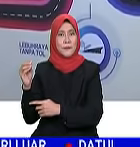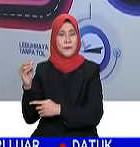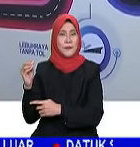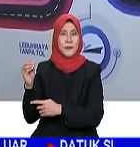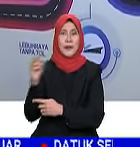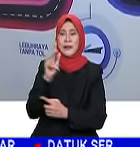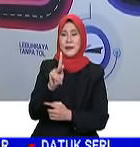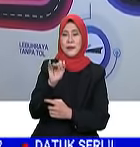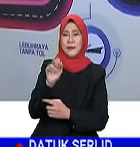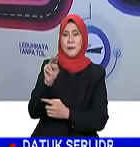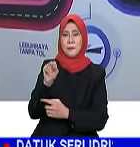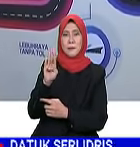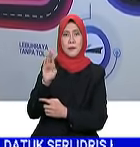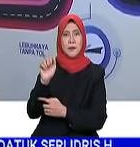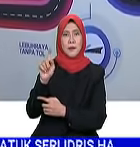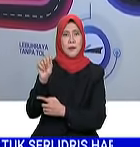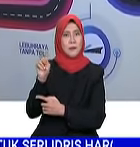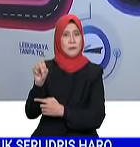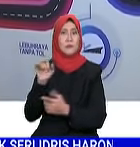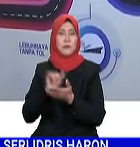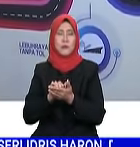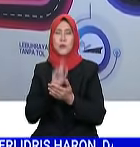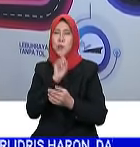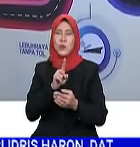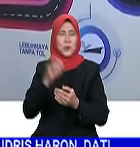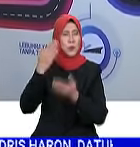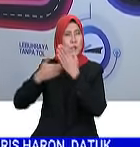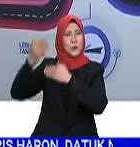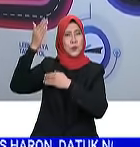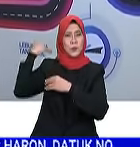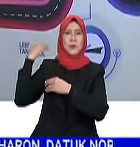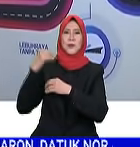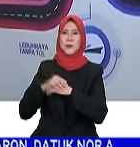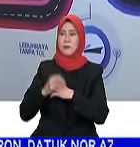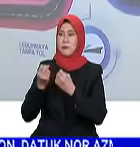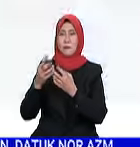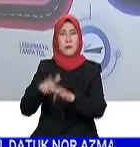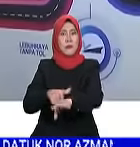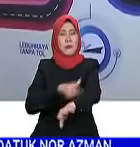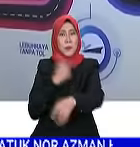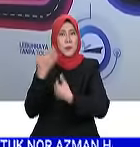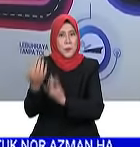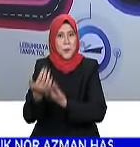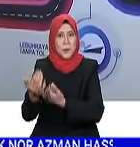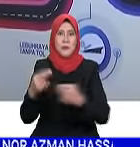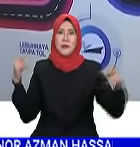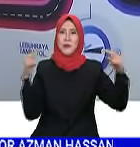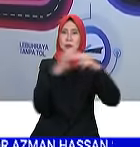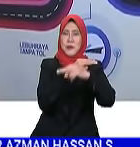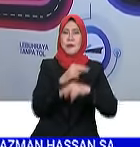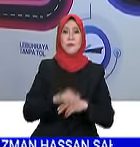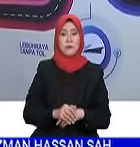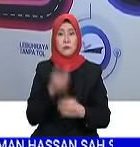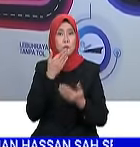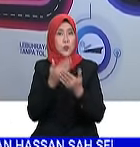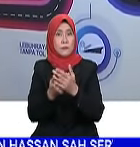N58 Lemah Kinabatangan ini. Ini adalah kita impi-impikan daripada beberapa tahun, puluh tahun yang lalu. Ini adalah satu jaringan yang amat